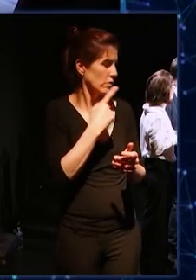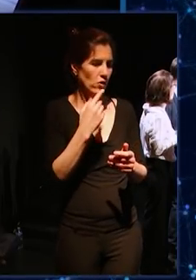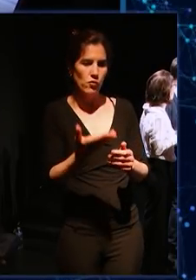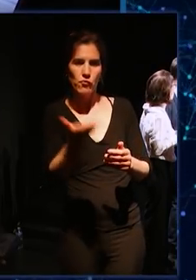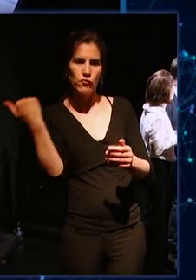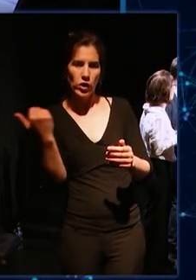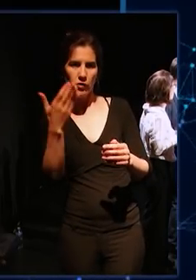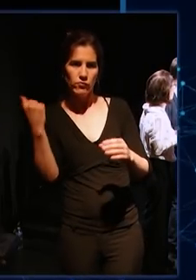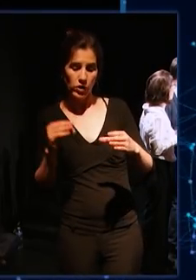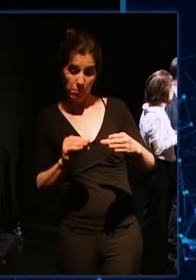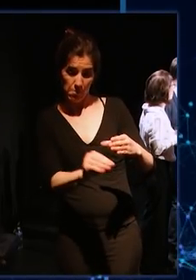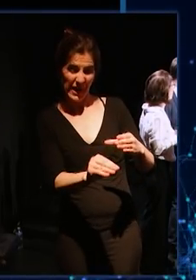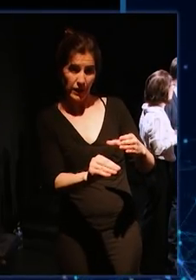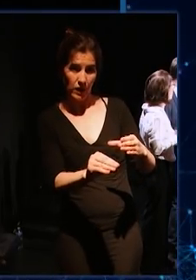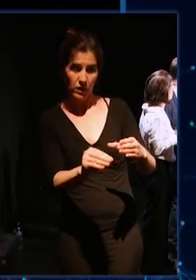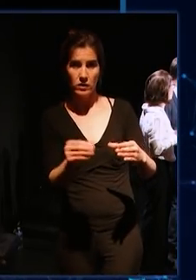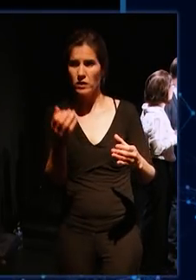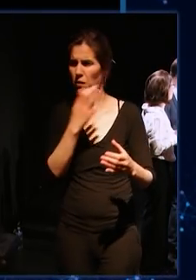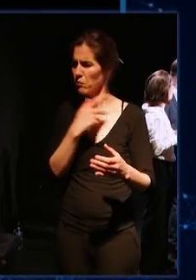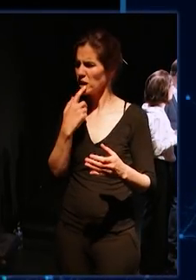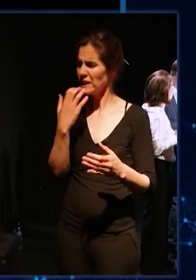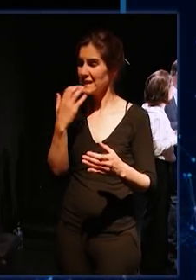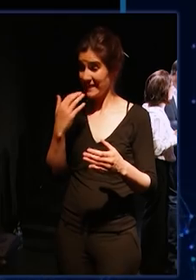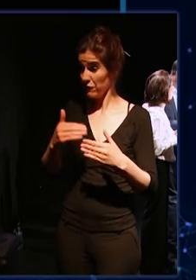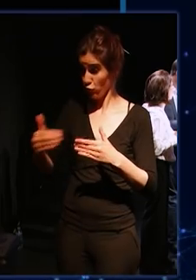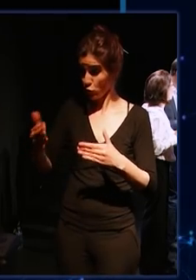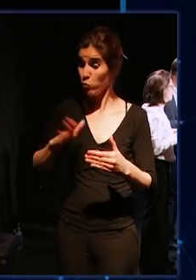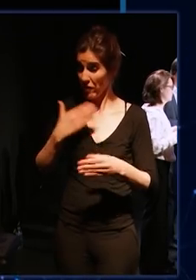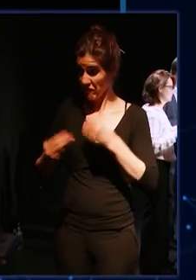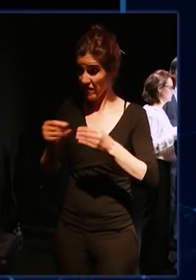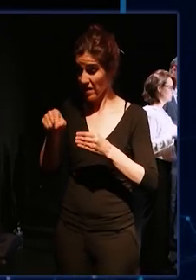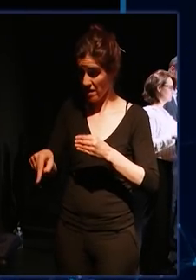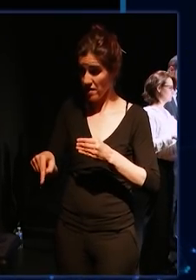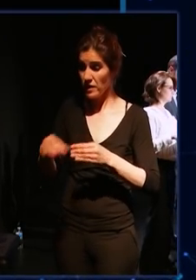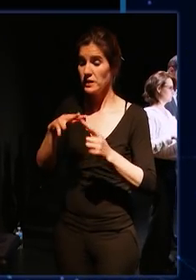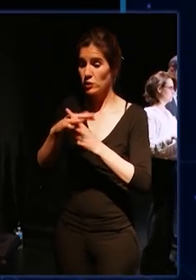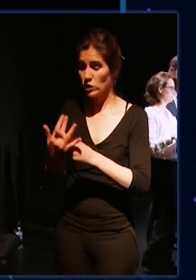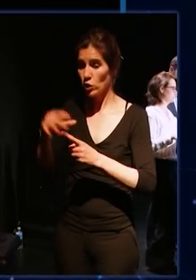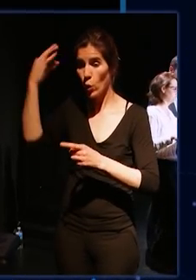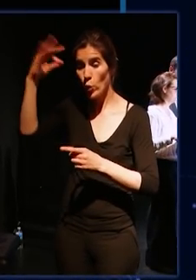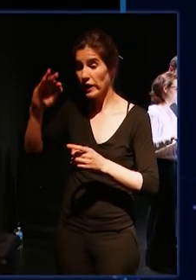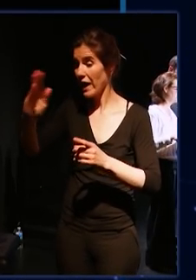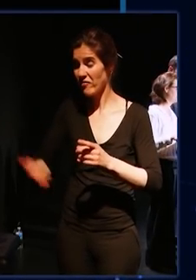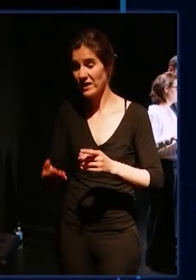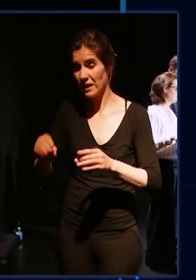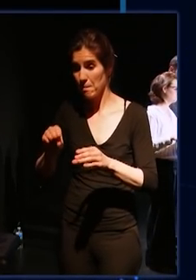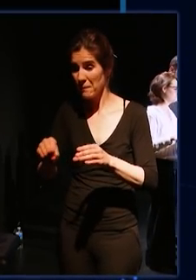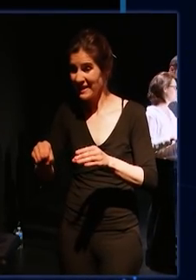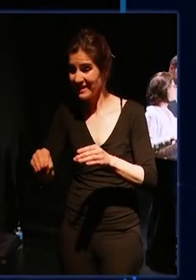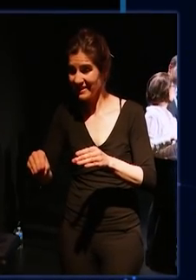Trauríeu el fet de pacificar, vols dir? No, dic que quan ho puguem fer, en aquell cas només ens carregaríem aquestes